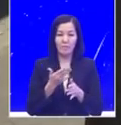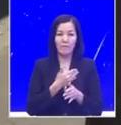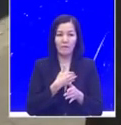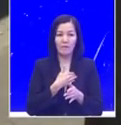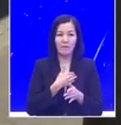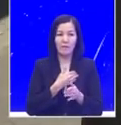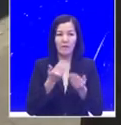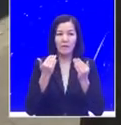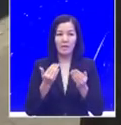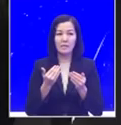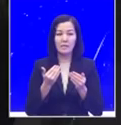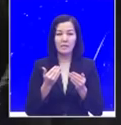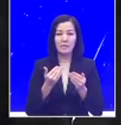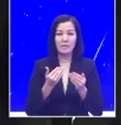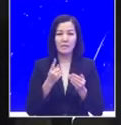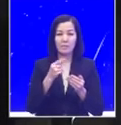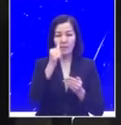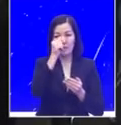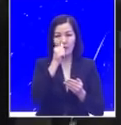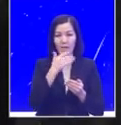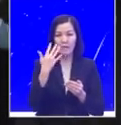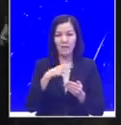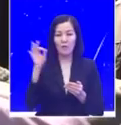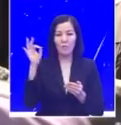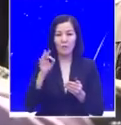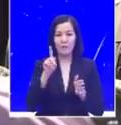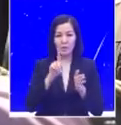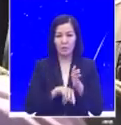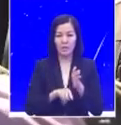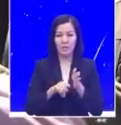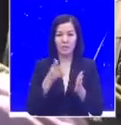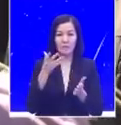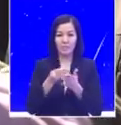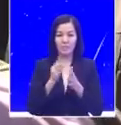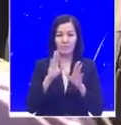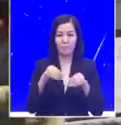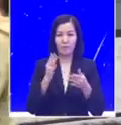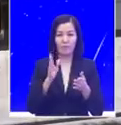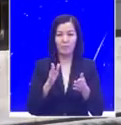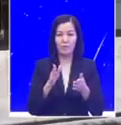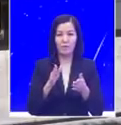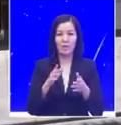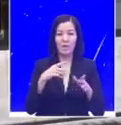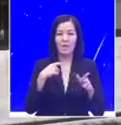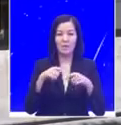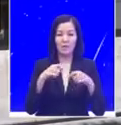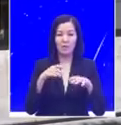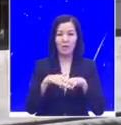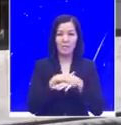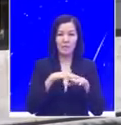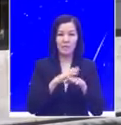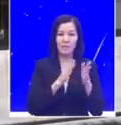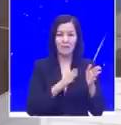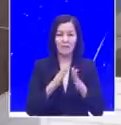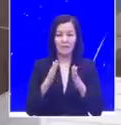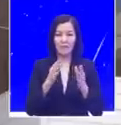Сол бойынша біз жаңа жауап беріп отырмыз. Бір айға 50%-дық жеңілдік беріп отырмыз. Сауда үйлері, базар график бойынша жұмыс